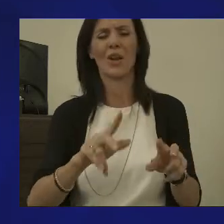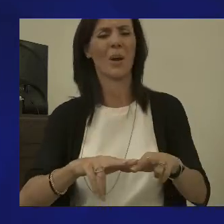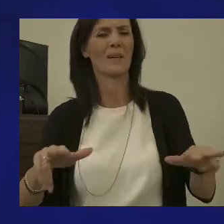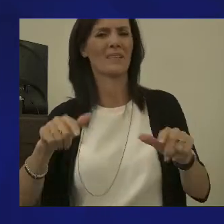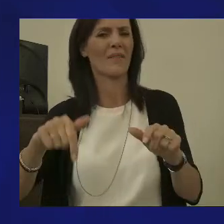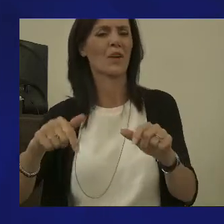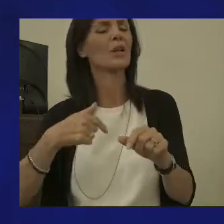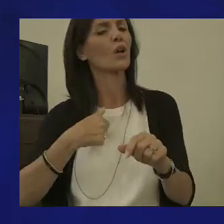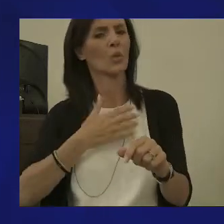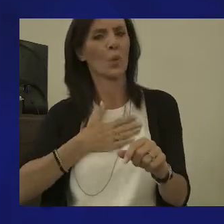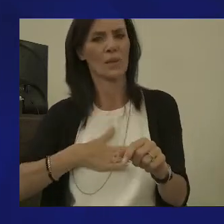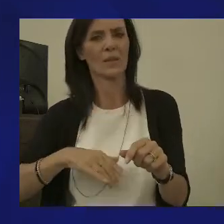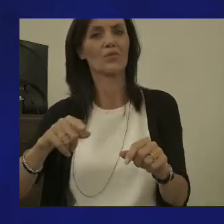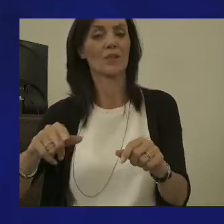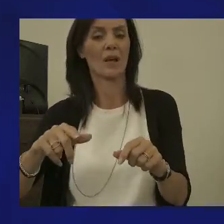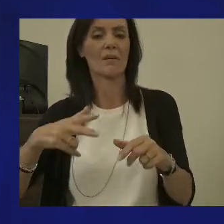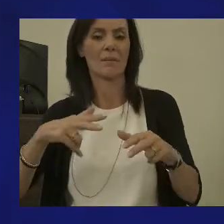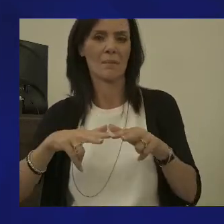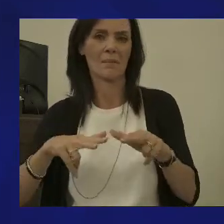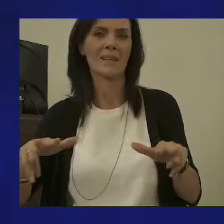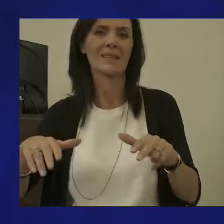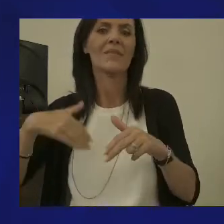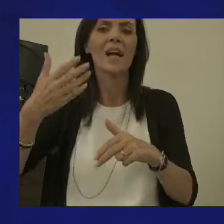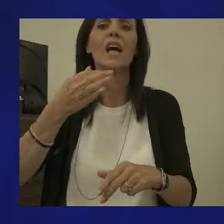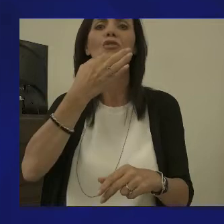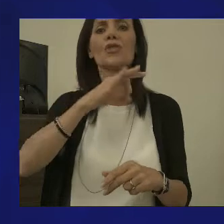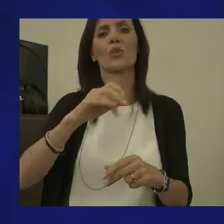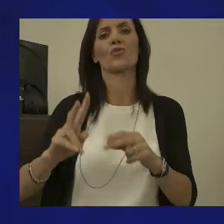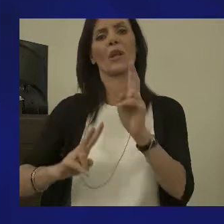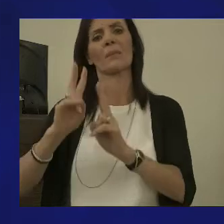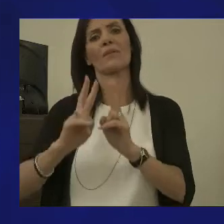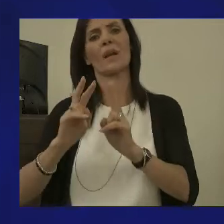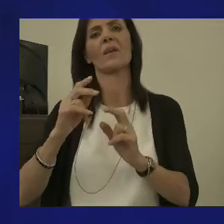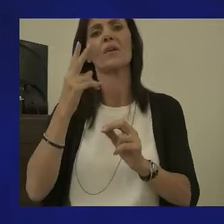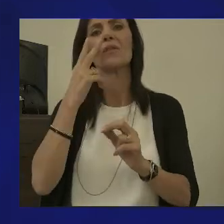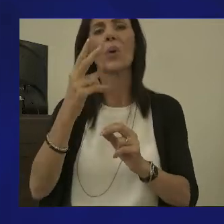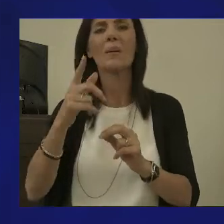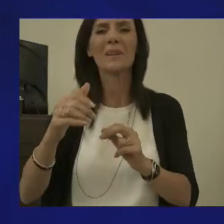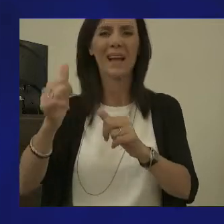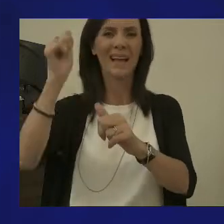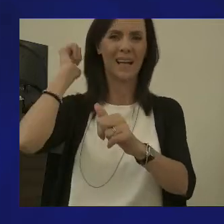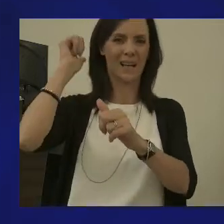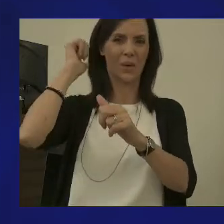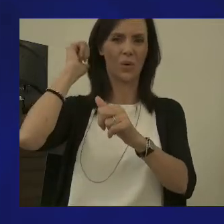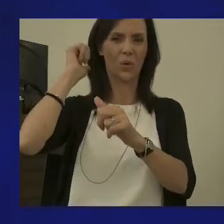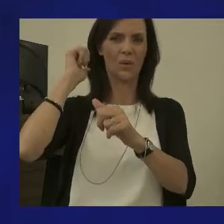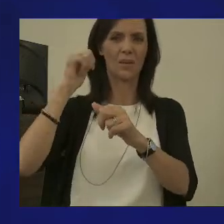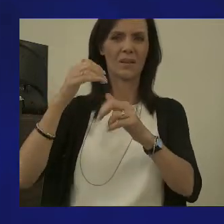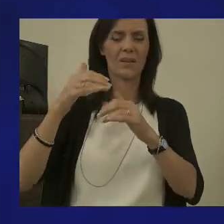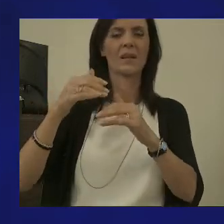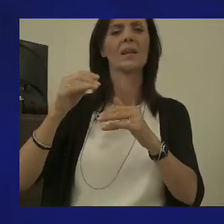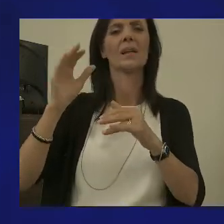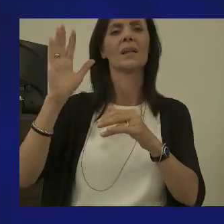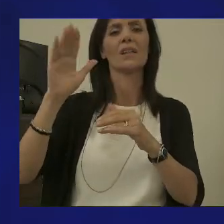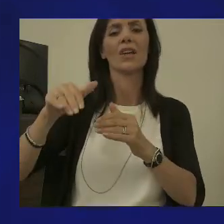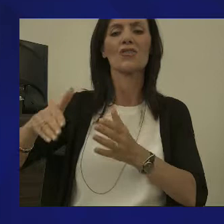היום, ואנחנו שואפים לזה שזה יהיה המצב אחרי השדרוג של המפעל. אתם רואים פה את החלקה האחורית שמתווספת למפעל עם